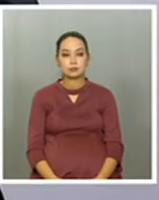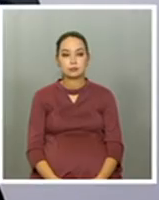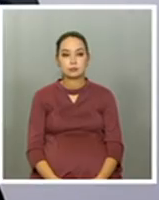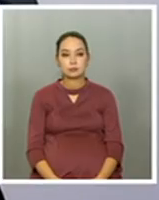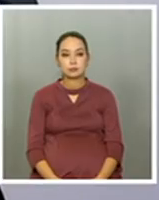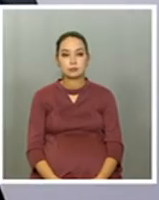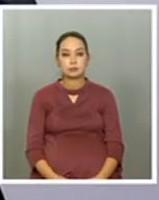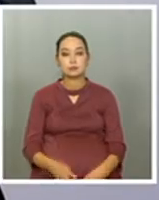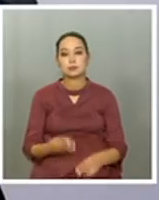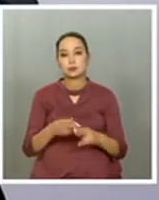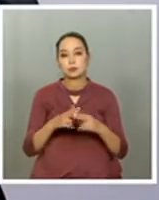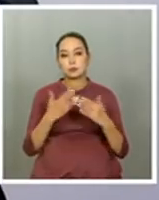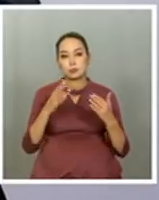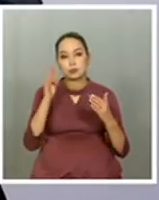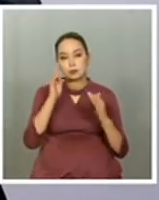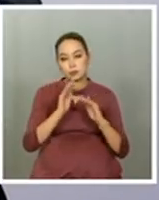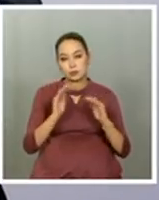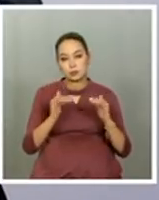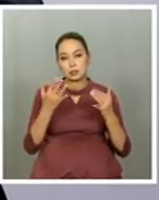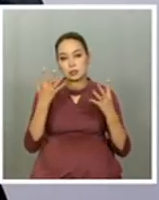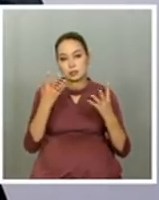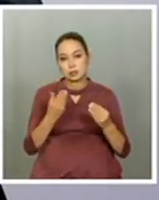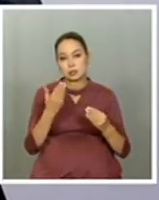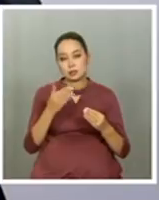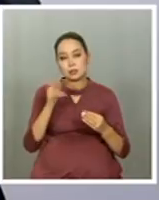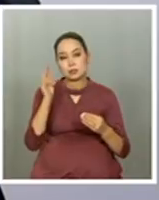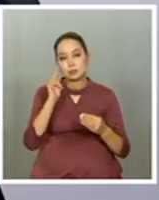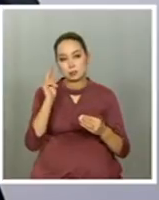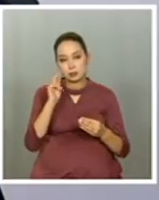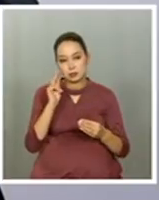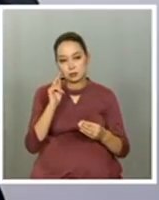Сонымен оқушылар, бүгін сіздермен сабақта